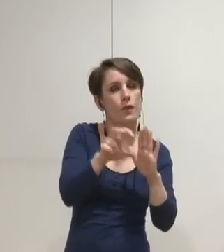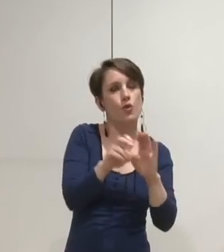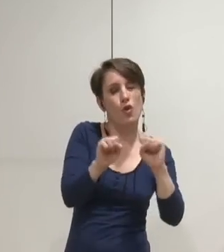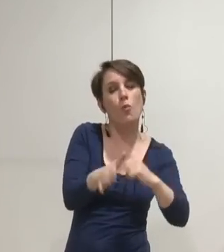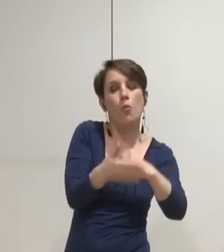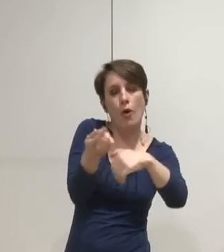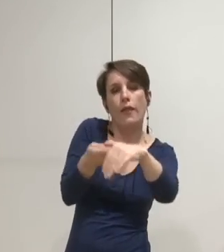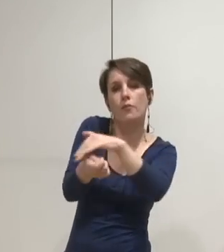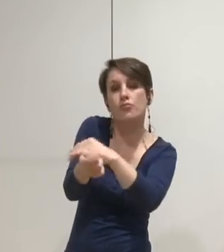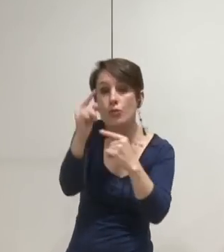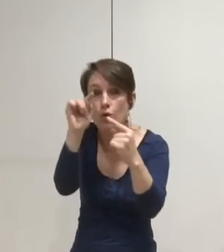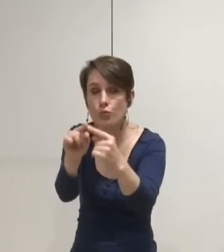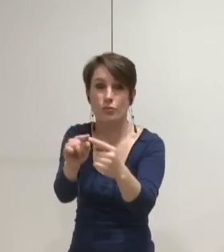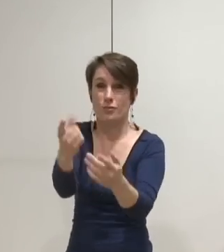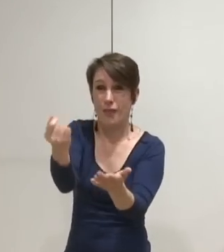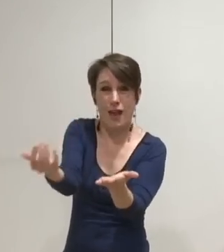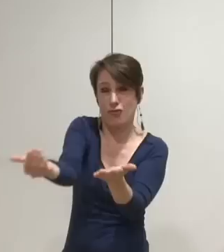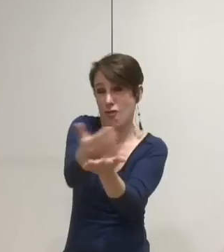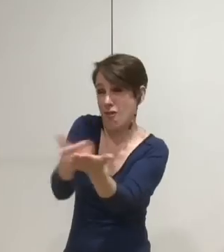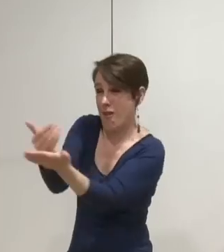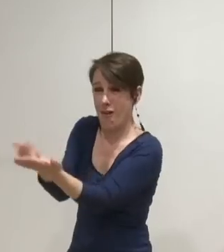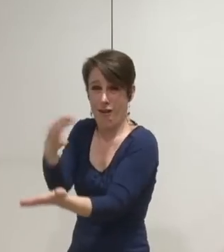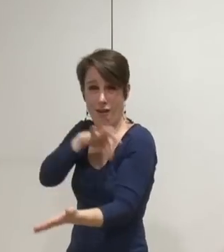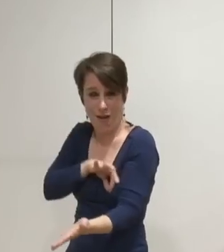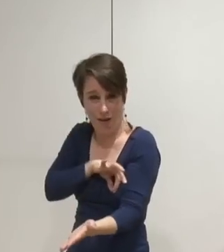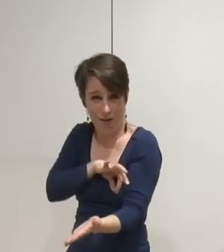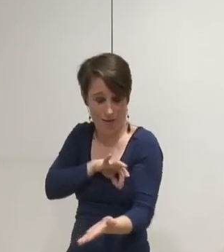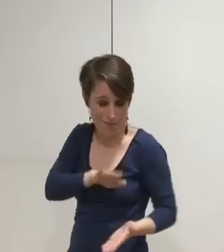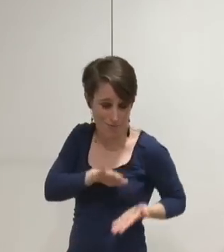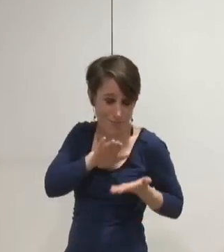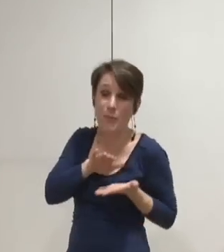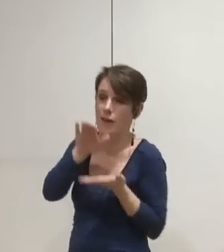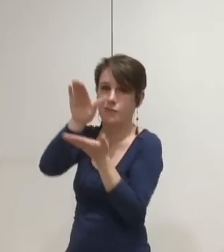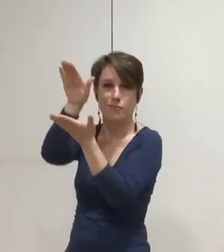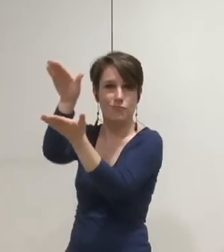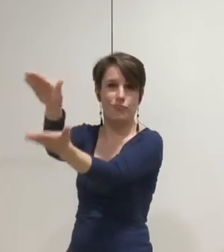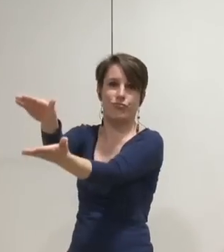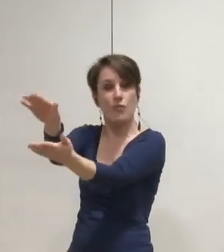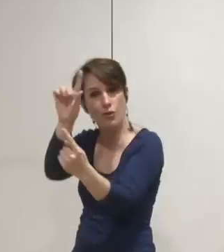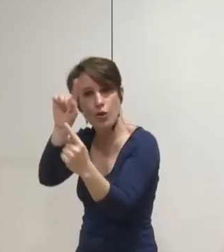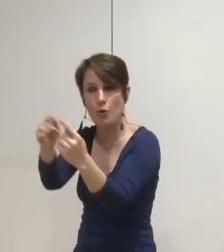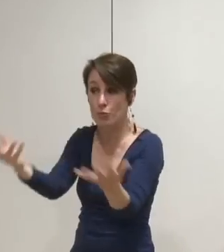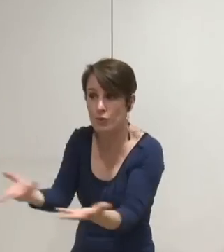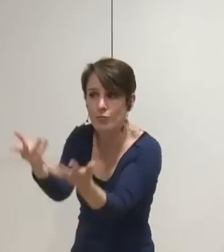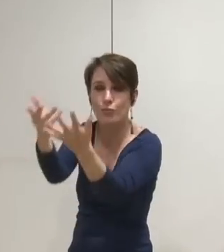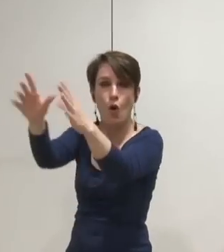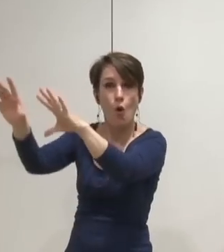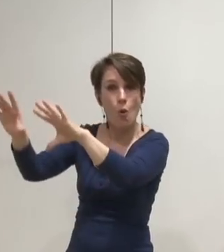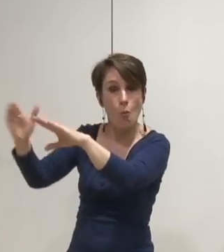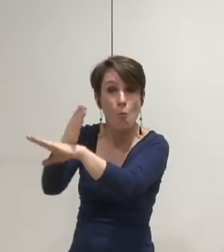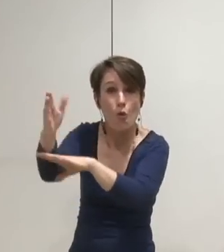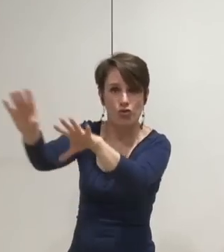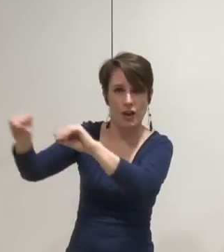maximum de de trésorerie pour ensuite être affecté en concertation sur les projets concrets qui seront